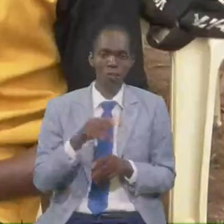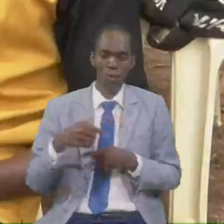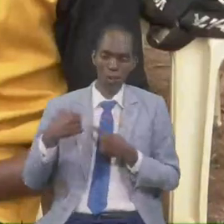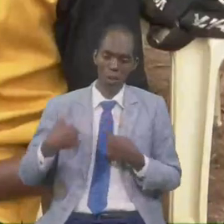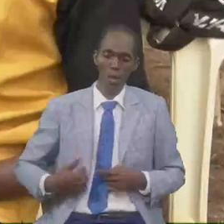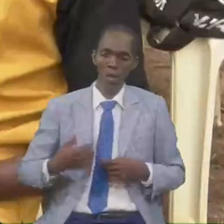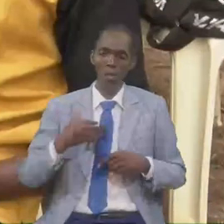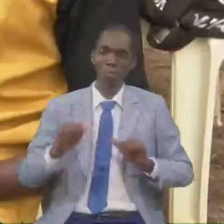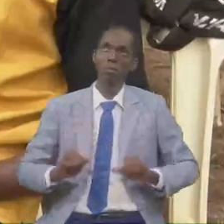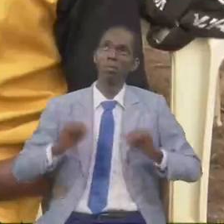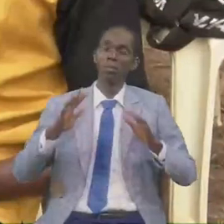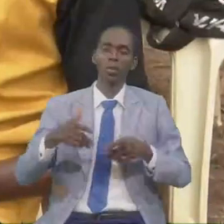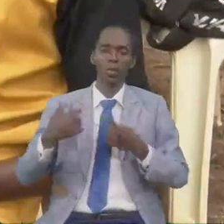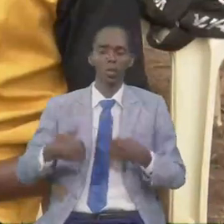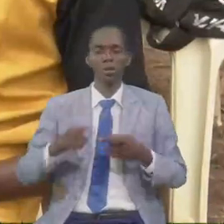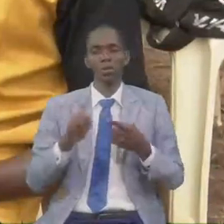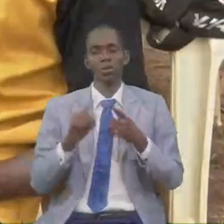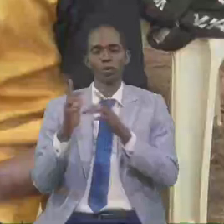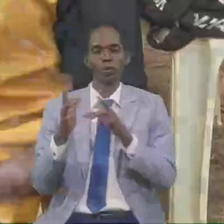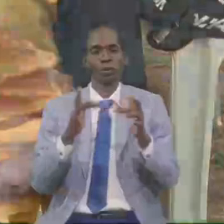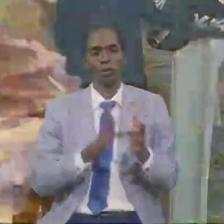Et donne ton cœur, ta vie à Jésus.